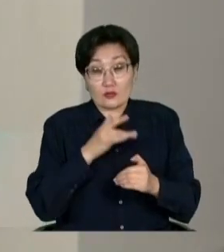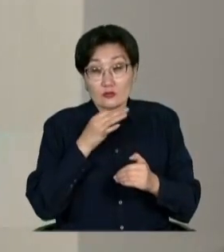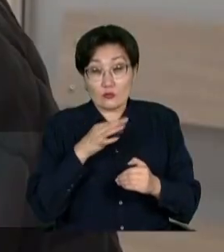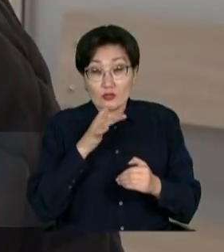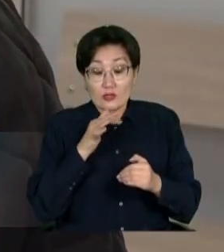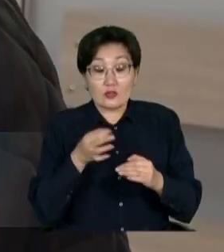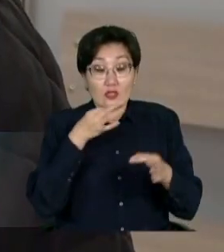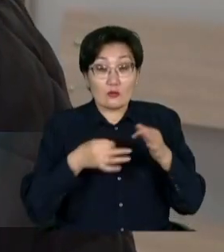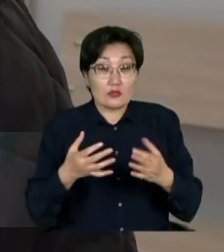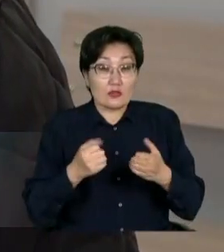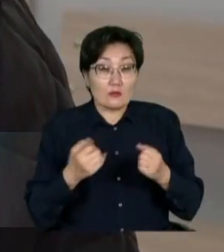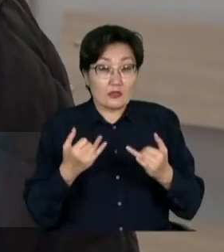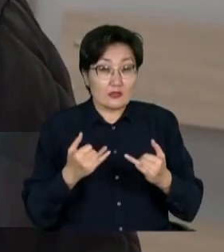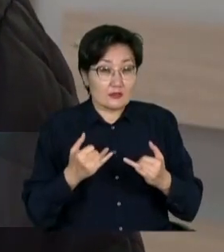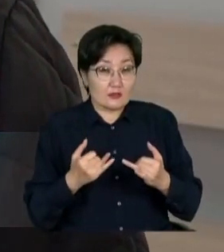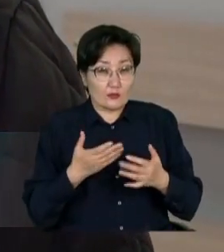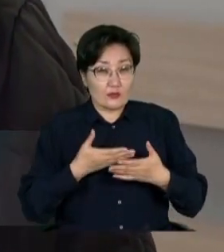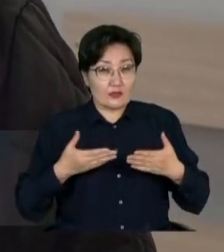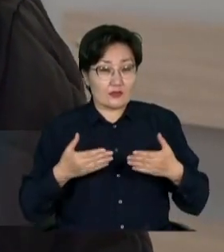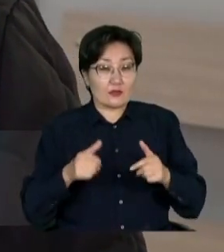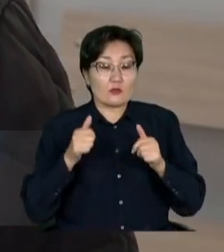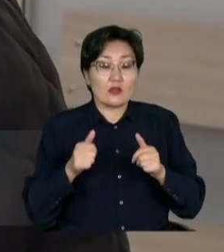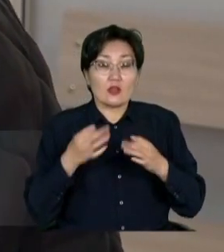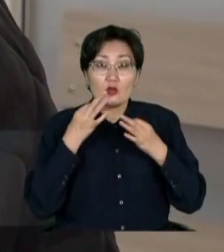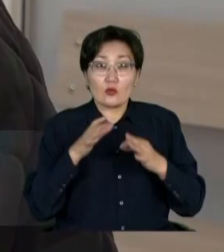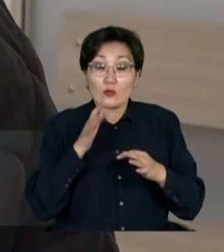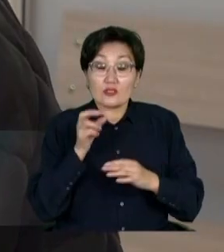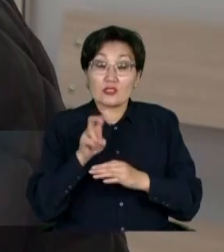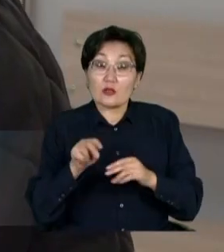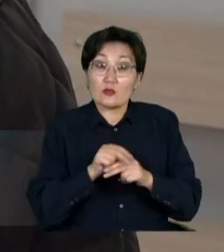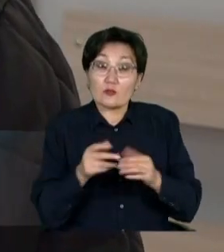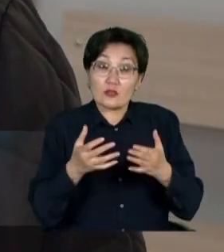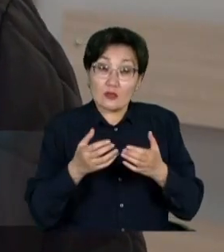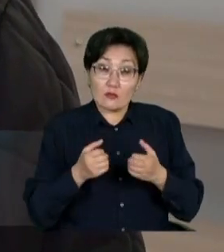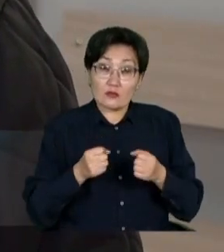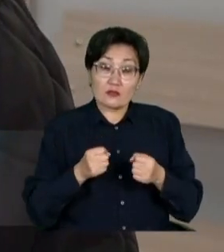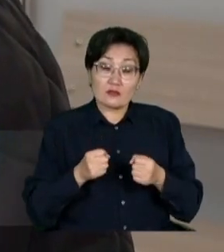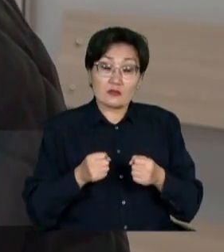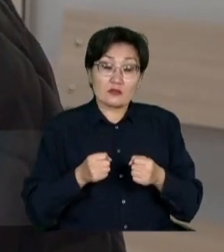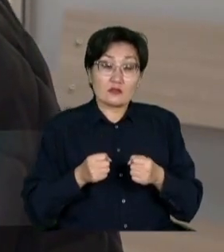дәрі-дәрмегімізді аламыз. Қазір бізге жақсы, қай уақытта келсек те емімізді алып, жаңағы